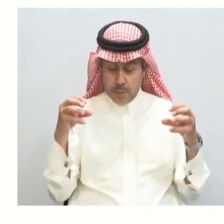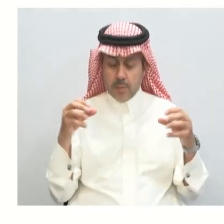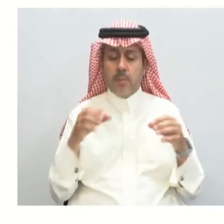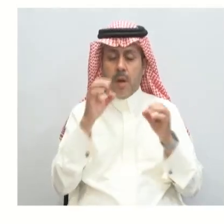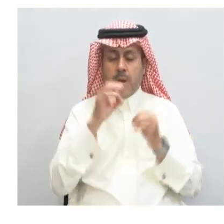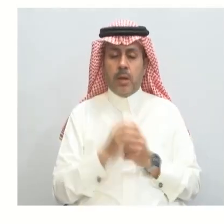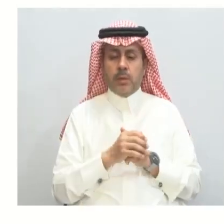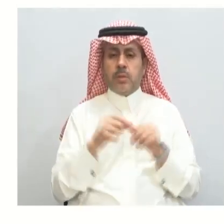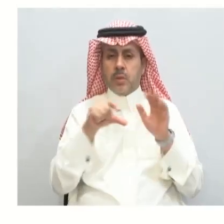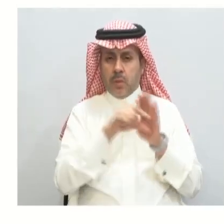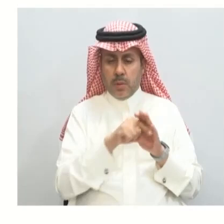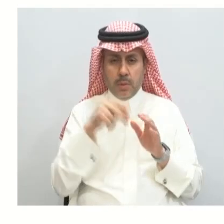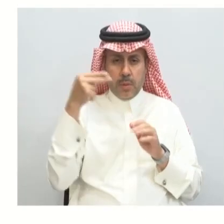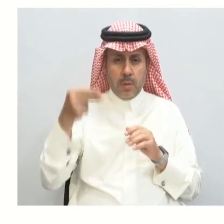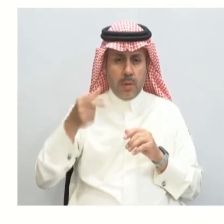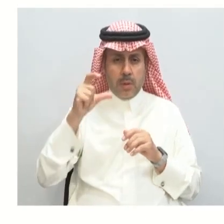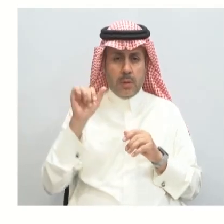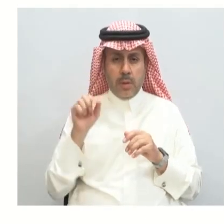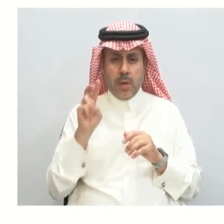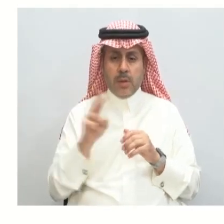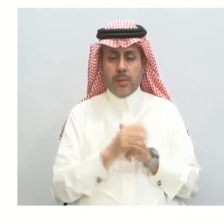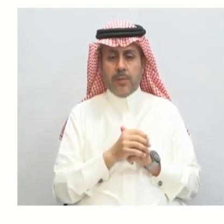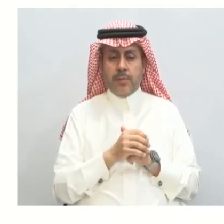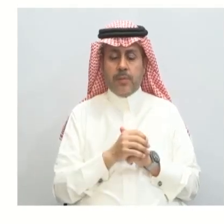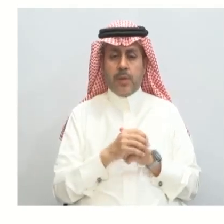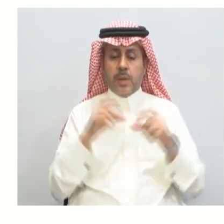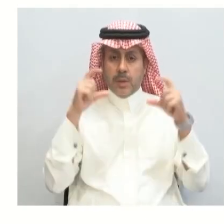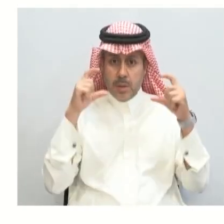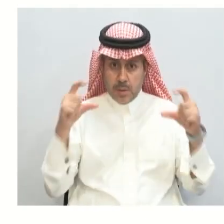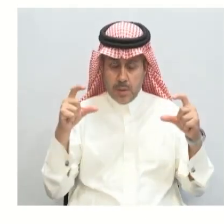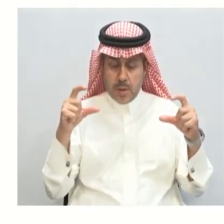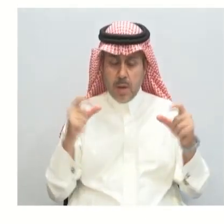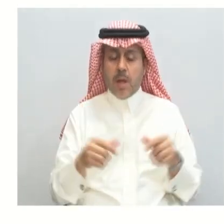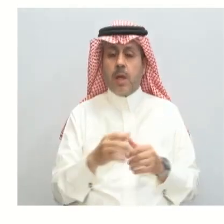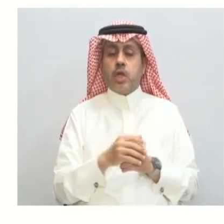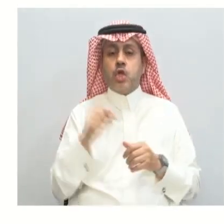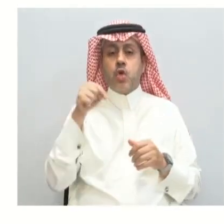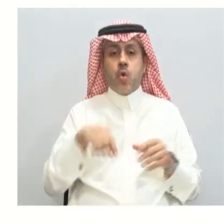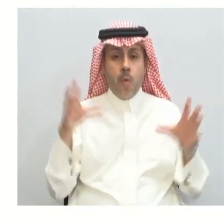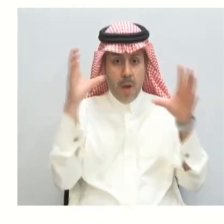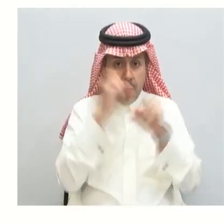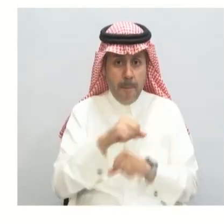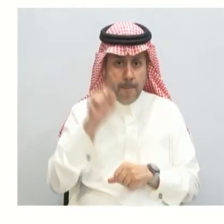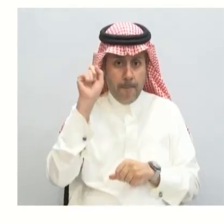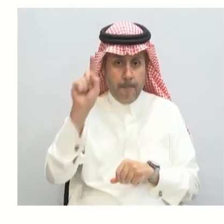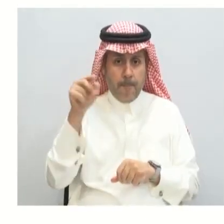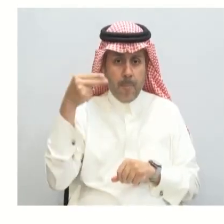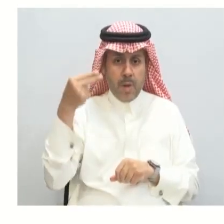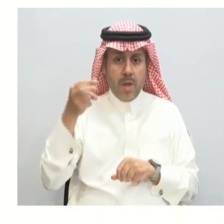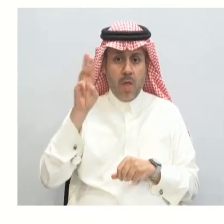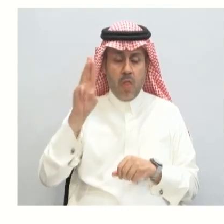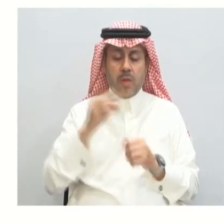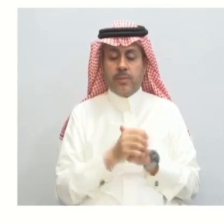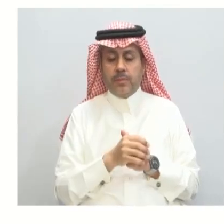العاديات كذلك سنست دل على البعث من سوره العاديات كذلك في ختام هذا الدرس سنست الشعر